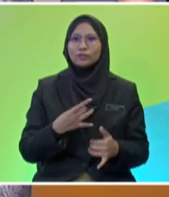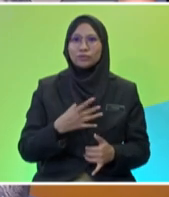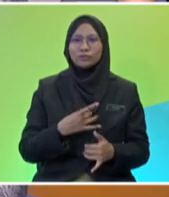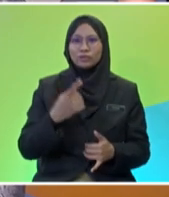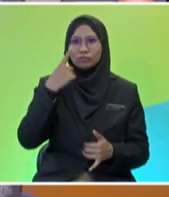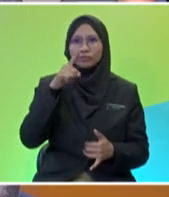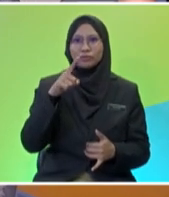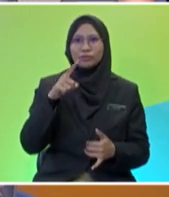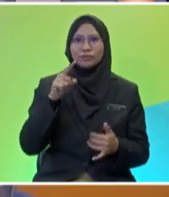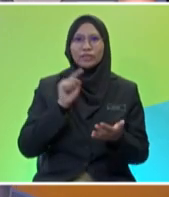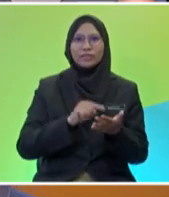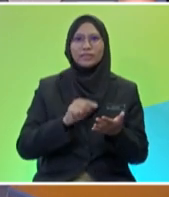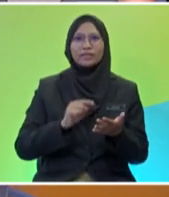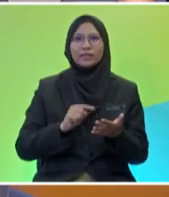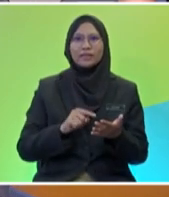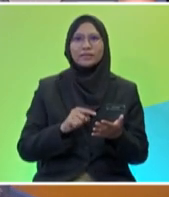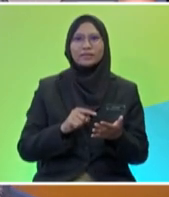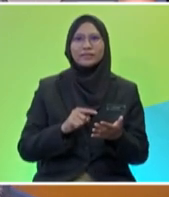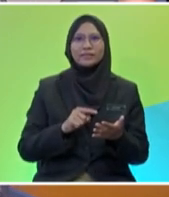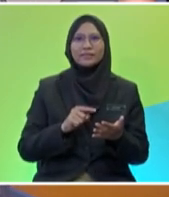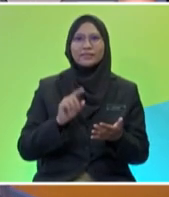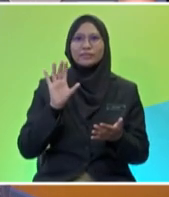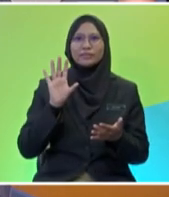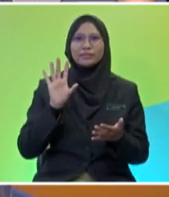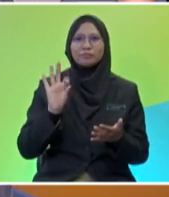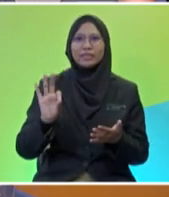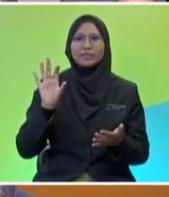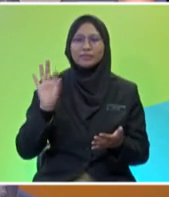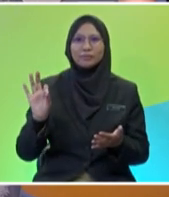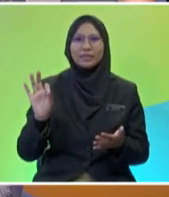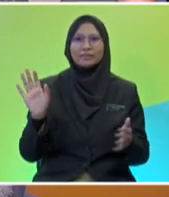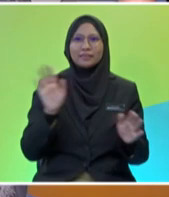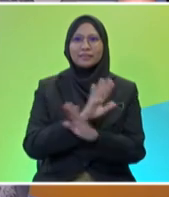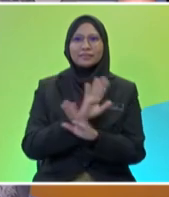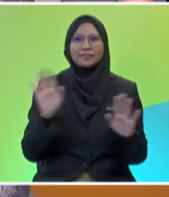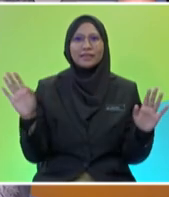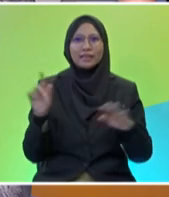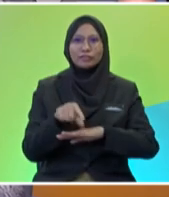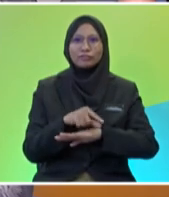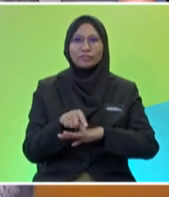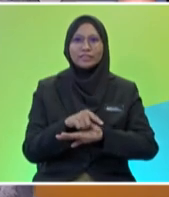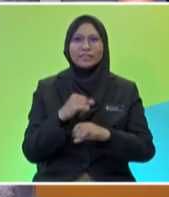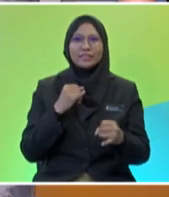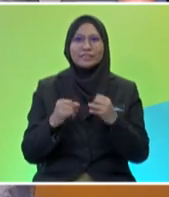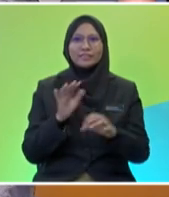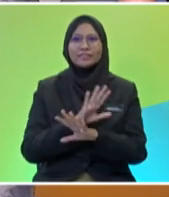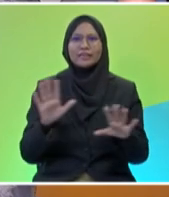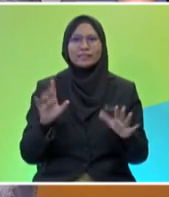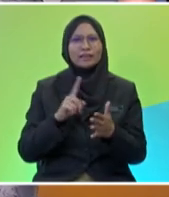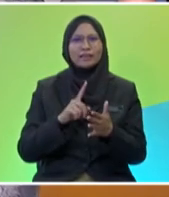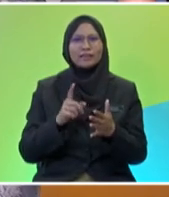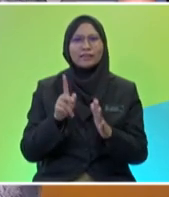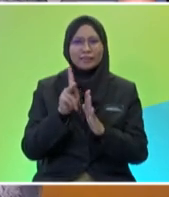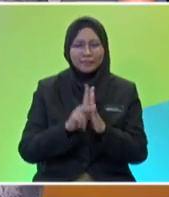murid-murid di rumah atau murid-murid Cikgu jangan gunakan kalian 99 ini jika terjadi kepentingan Oke